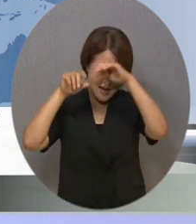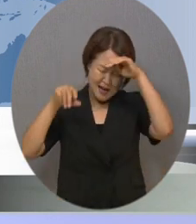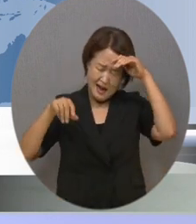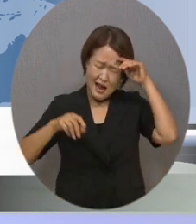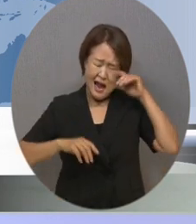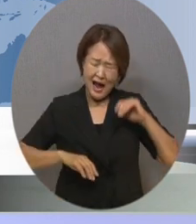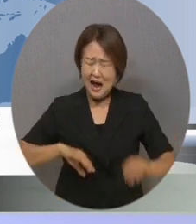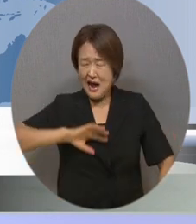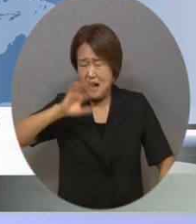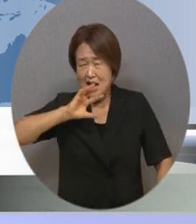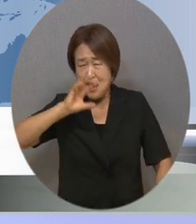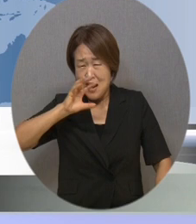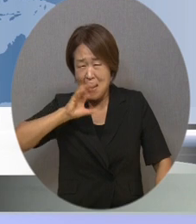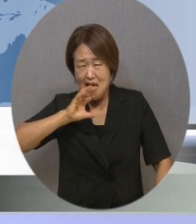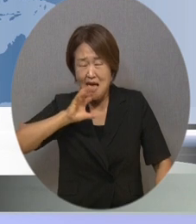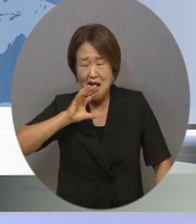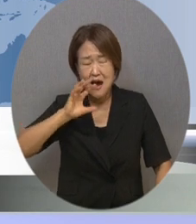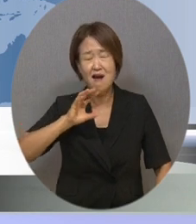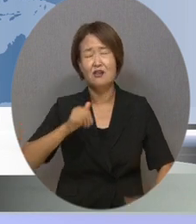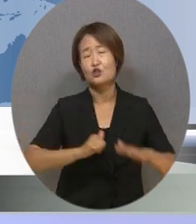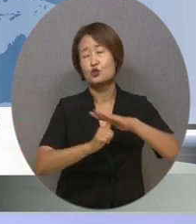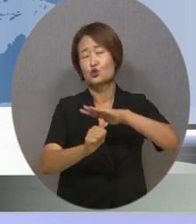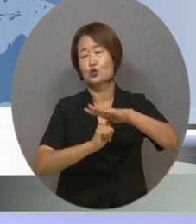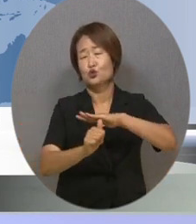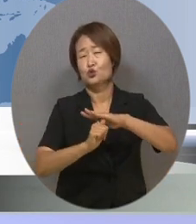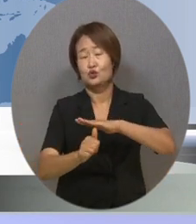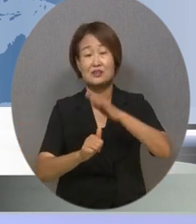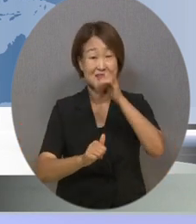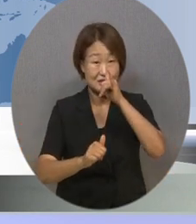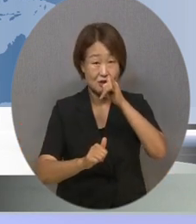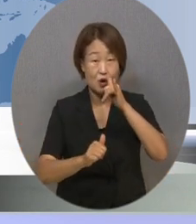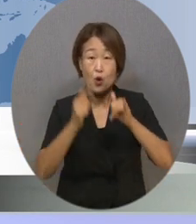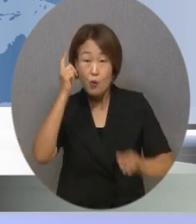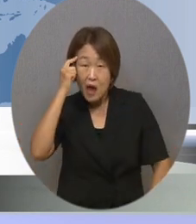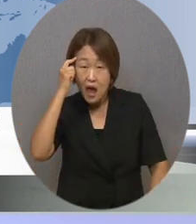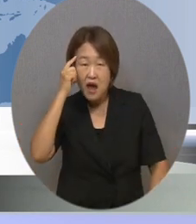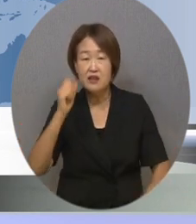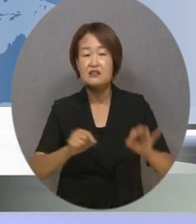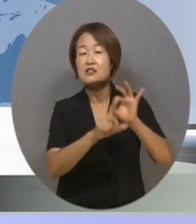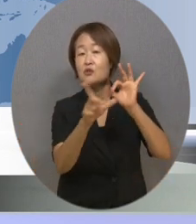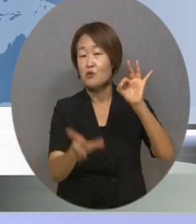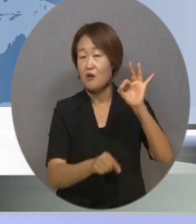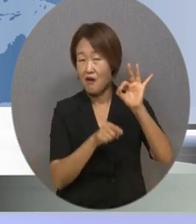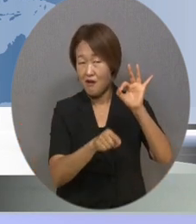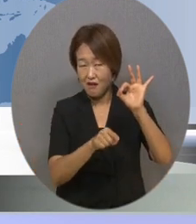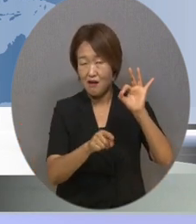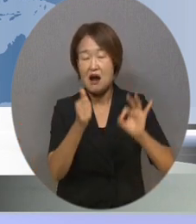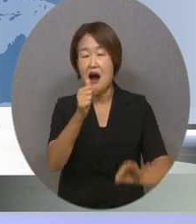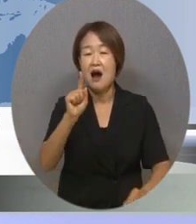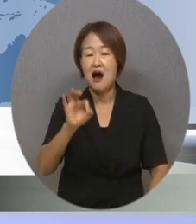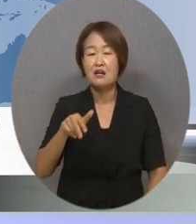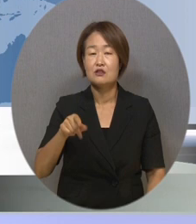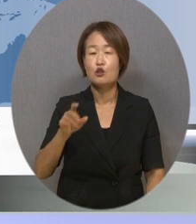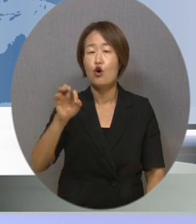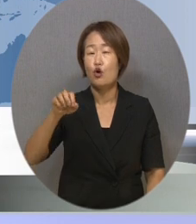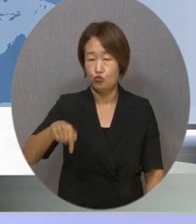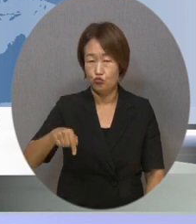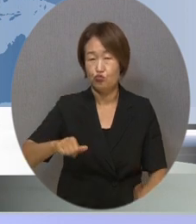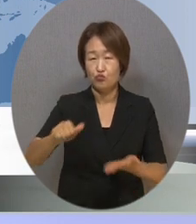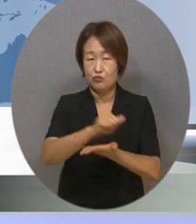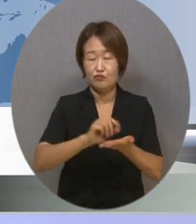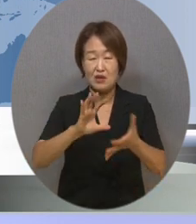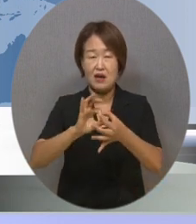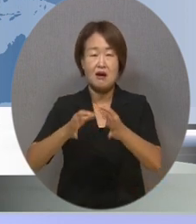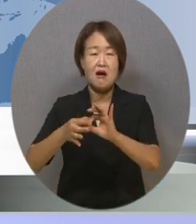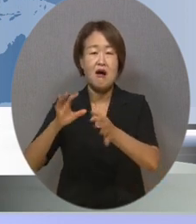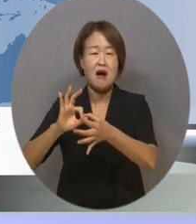훈련에 매진하고 있는 태극전사들이 있는데요. 오는 10월에 열릴 항저우 장애인 아시아 경기대회를 준비하는 우리나라